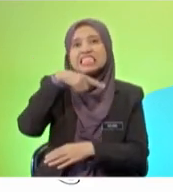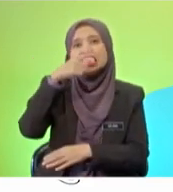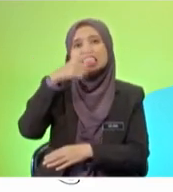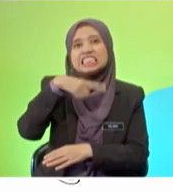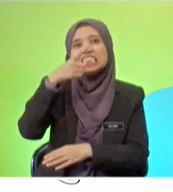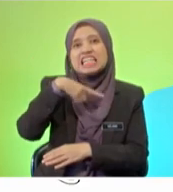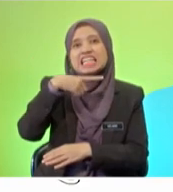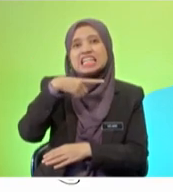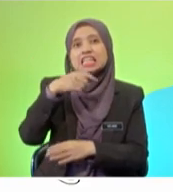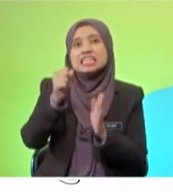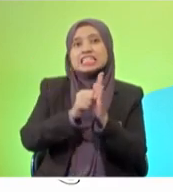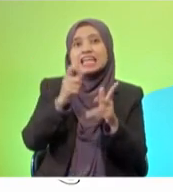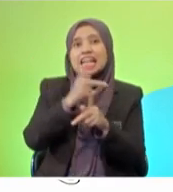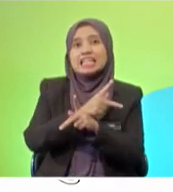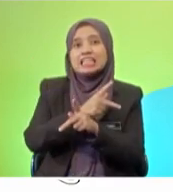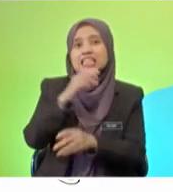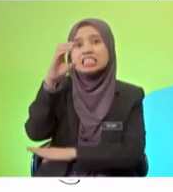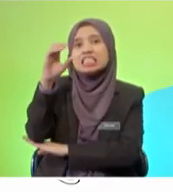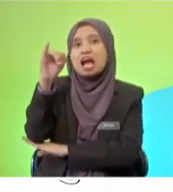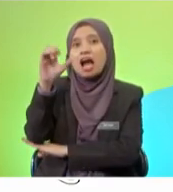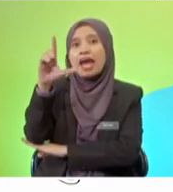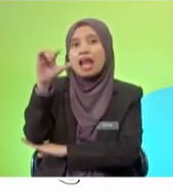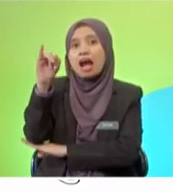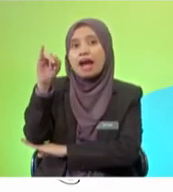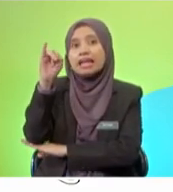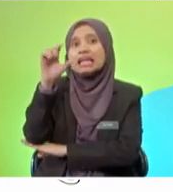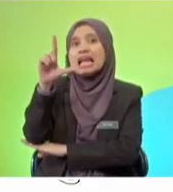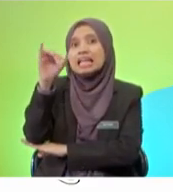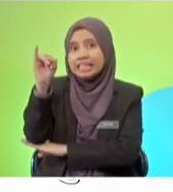jadi Rima sekarang